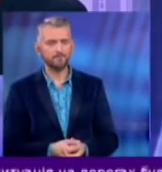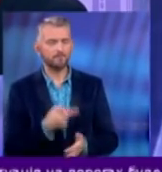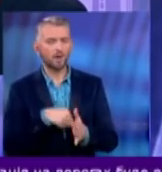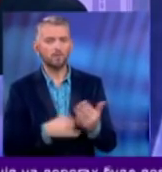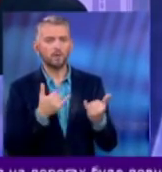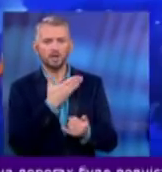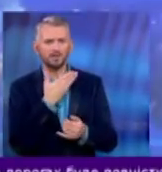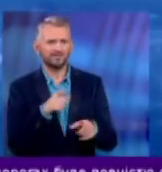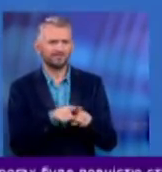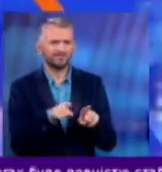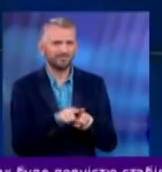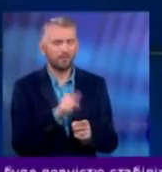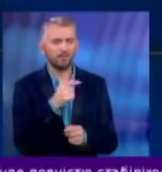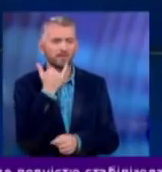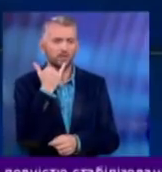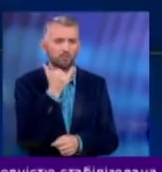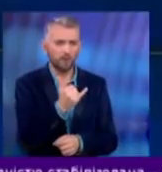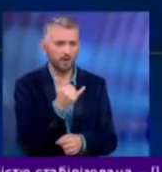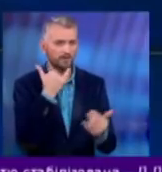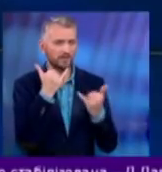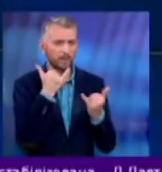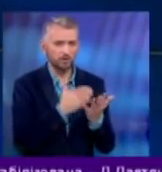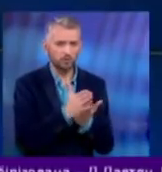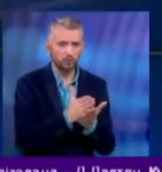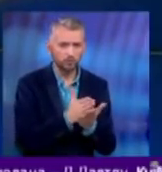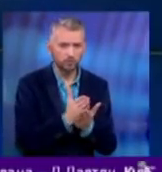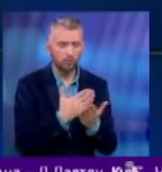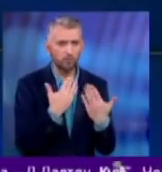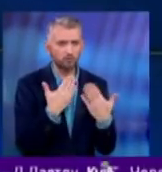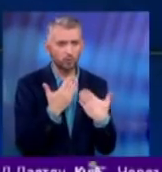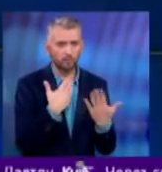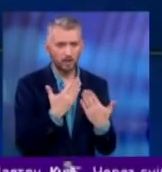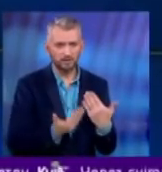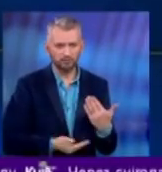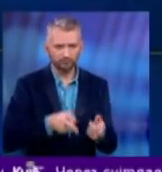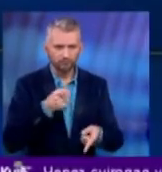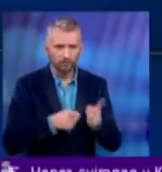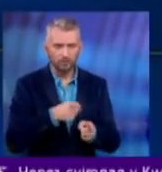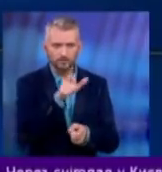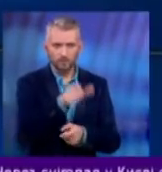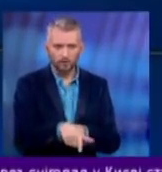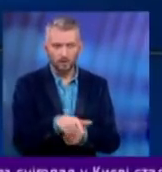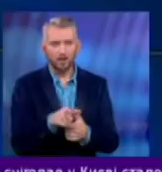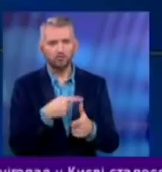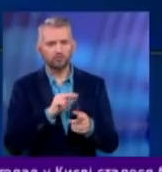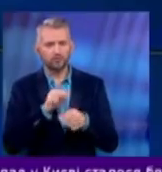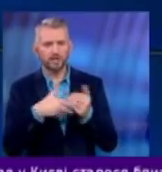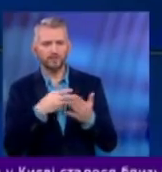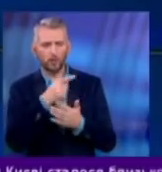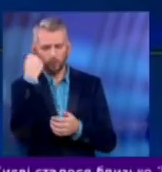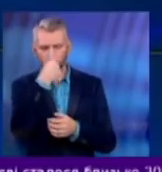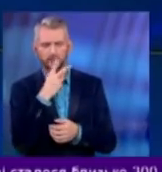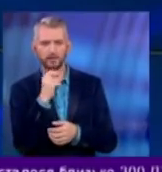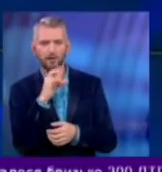зараз немає різниці, чи ви зателефонували до диспетчерської служби, поспілкувалися вживу з оператором, чи ви через свій особистий кабінет на